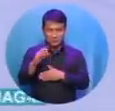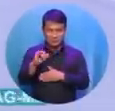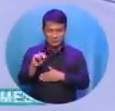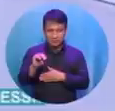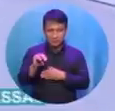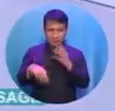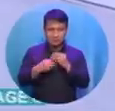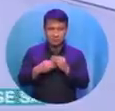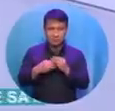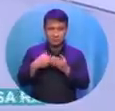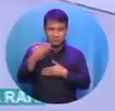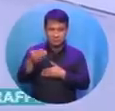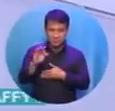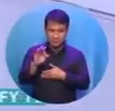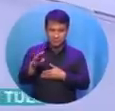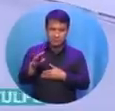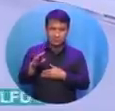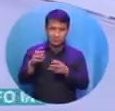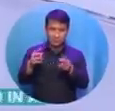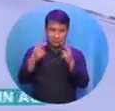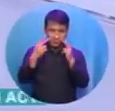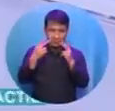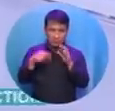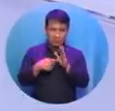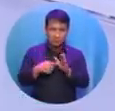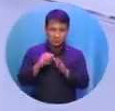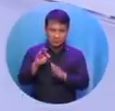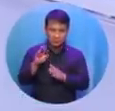Channel 1. Sa mga nanonood via Facebook Live, tutuklan po sa Facebook